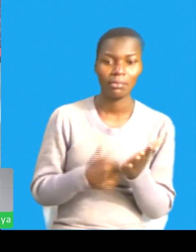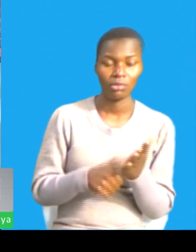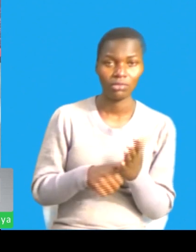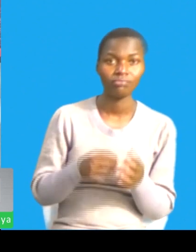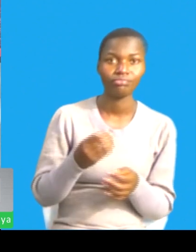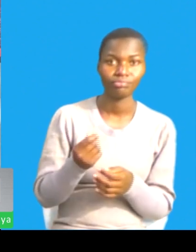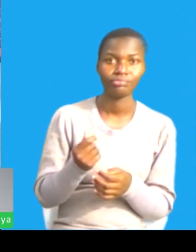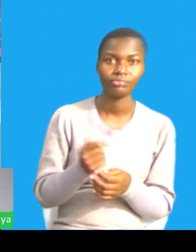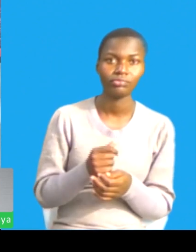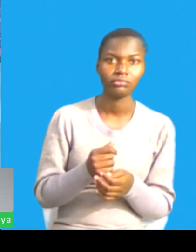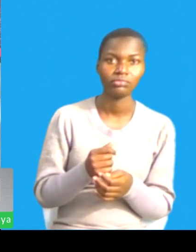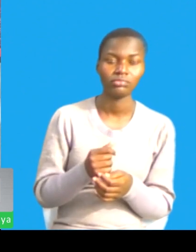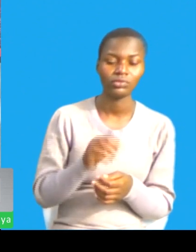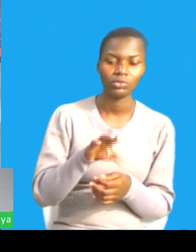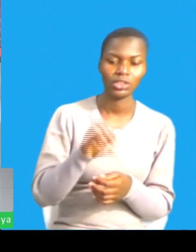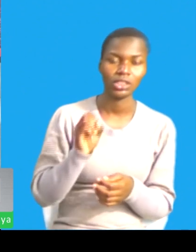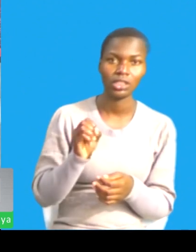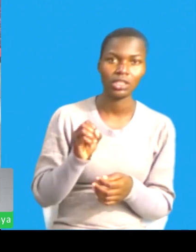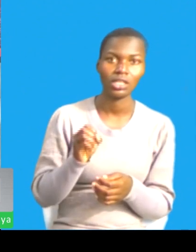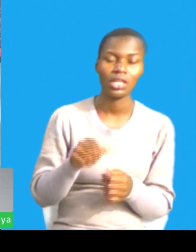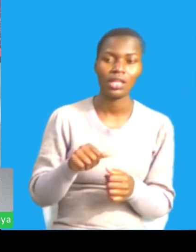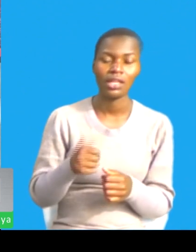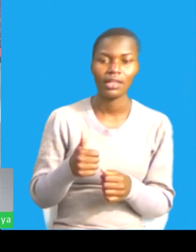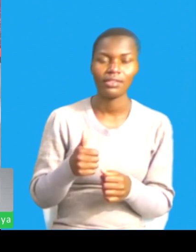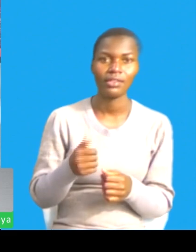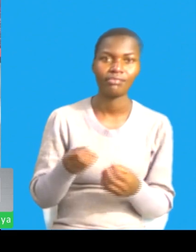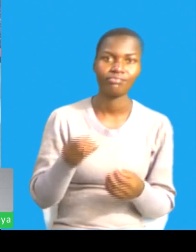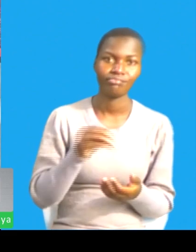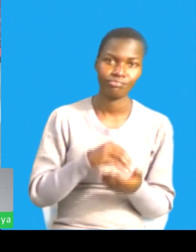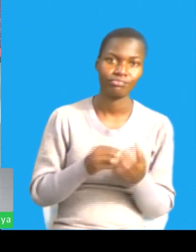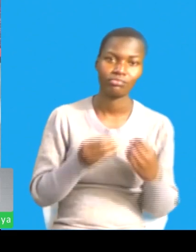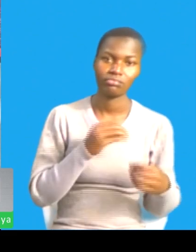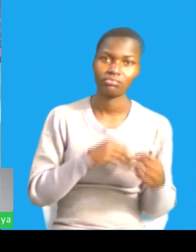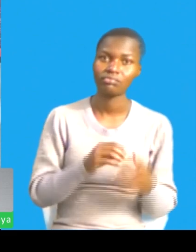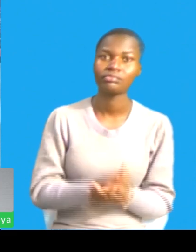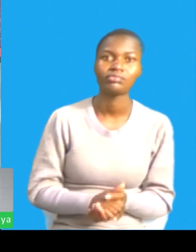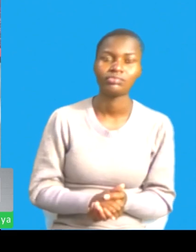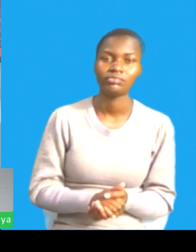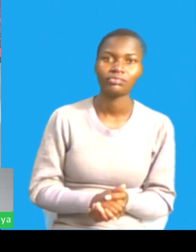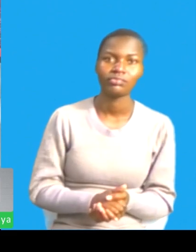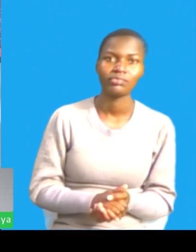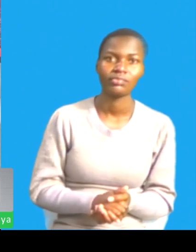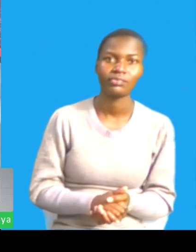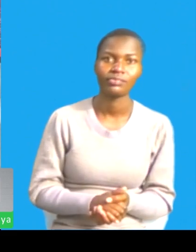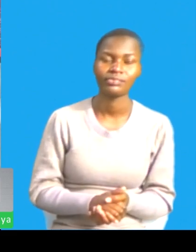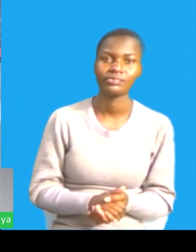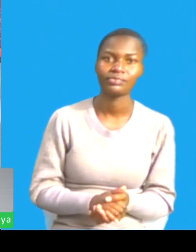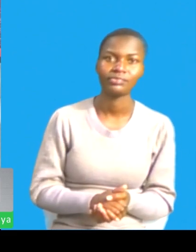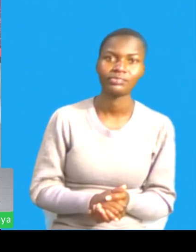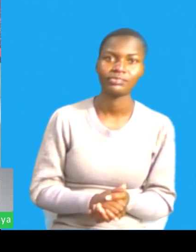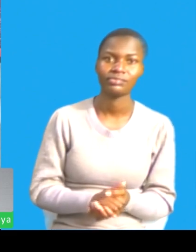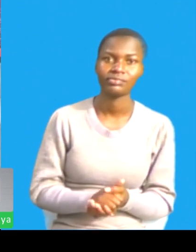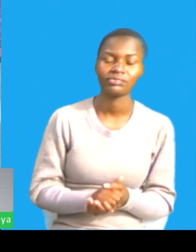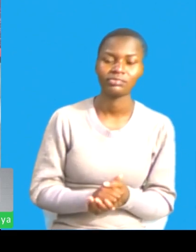ile inawekwa. So kama unasanya, so when you say sanya, you mean stolen? No. Hiyo ni shenge. Wacha tuseme